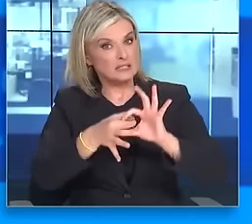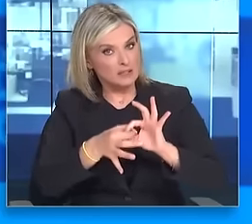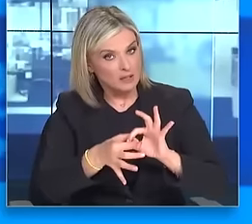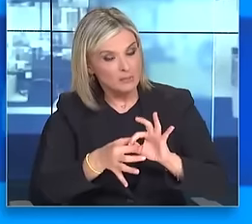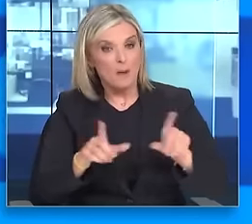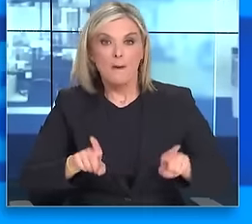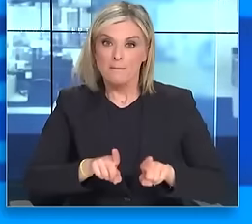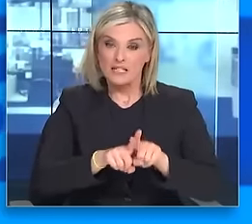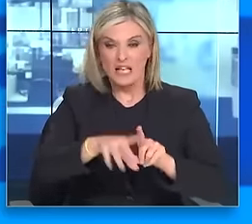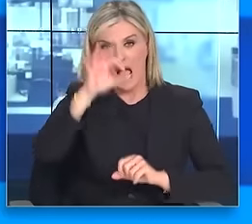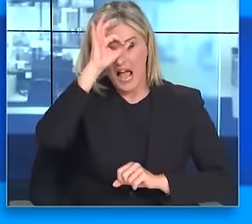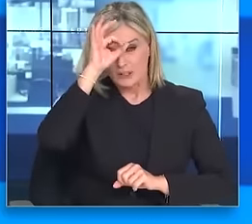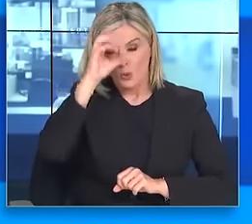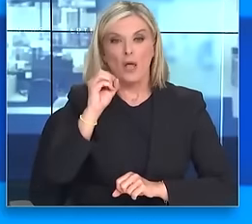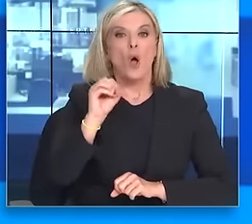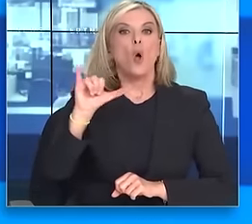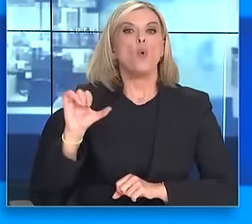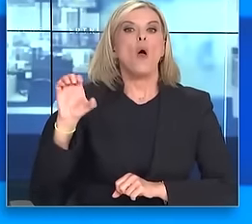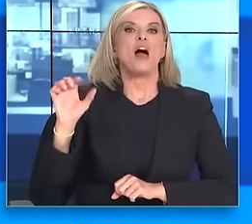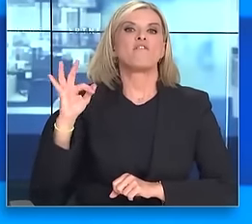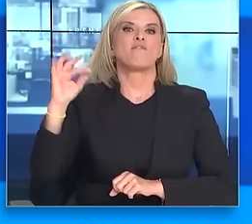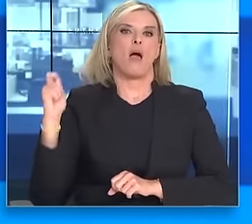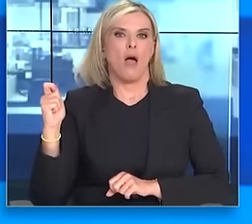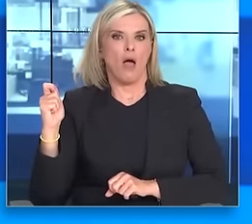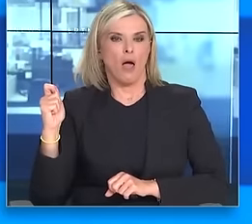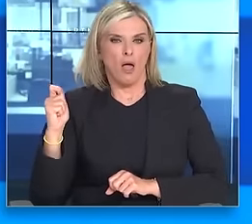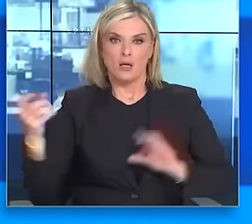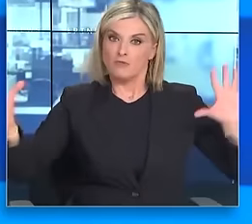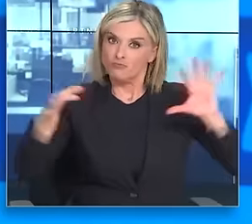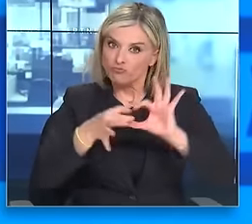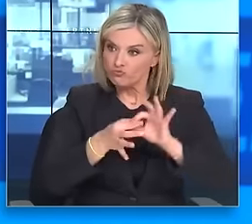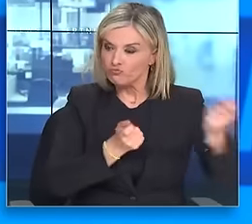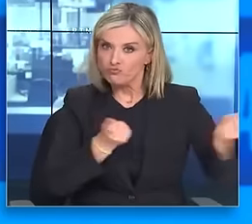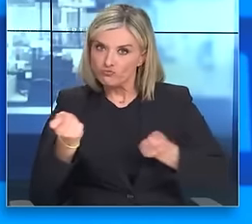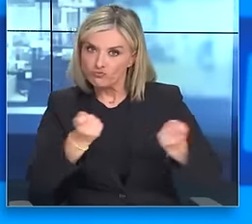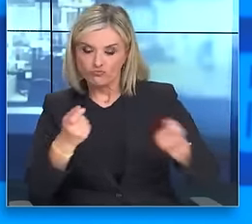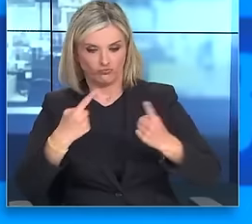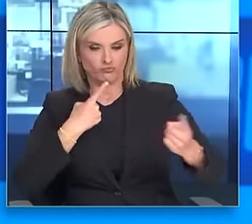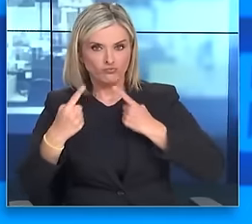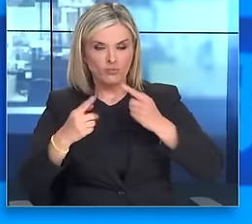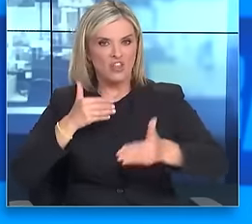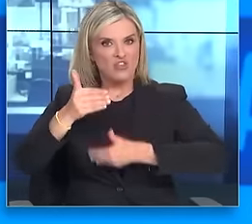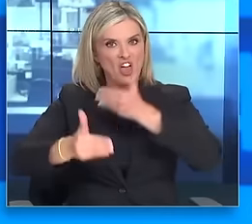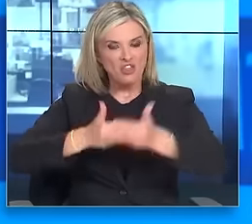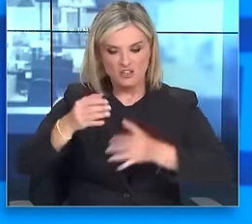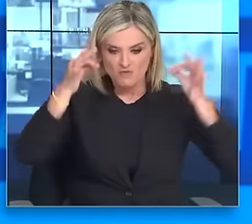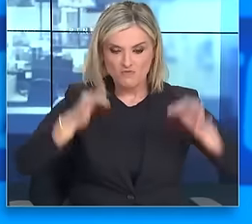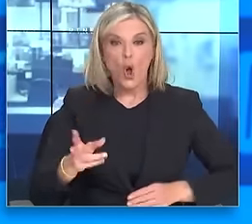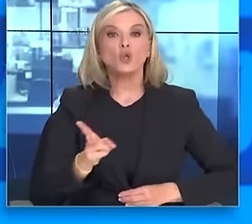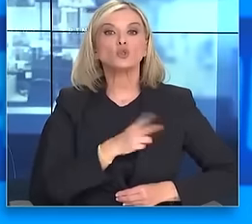συντονισμό με τη UEFA, γιατί ξέρετε αυτές οι διαδικασίες, όταν η χώρα